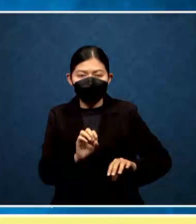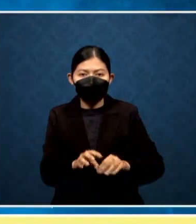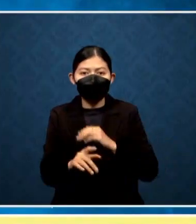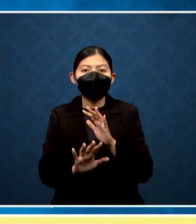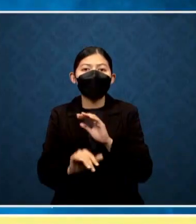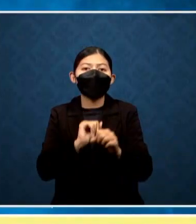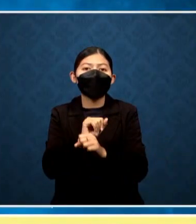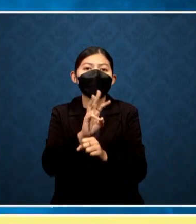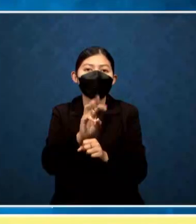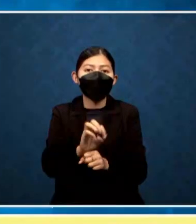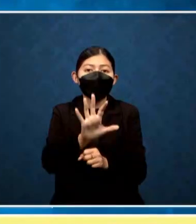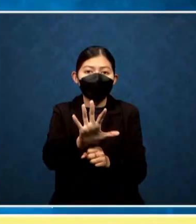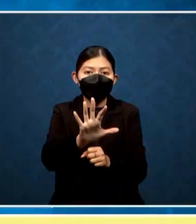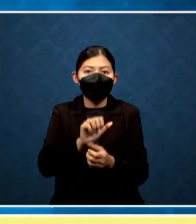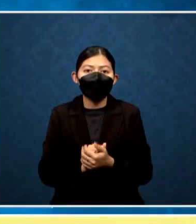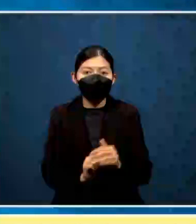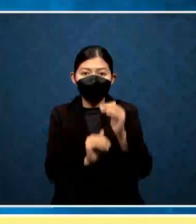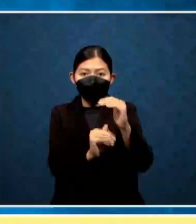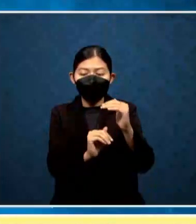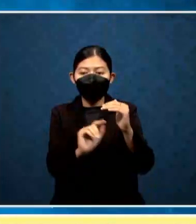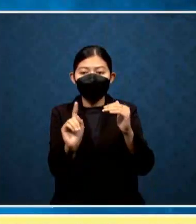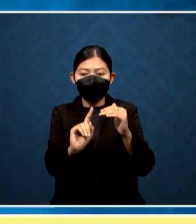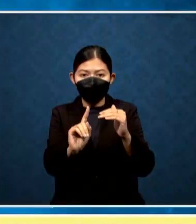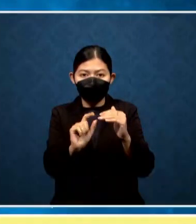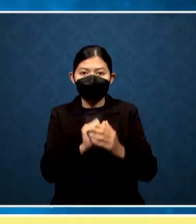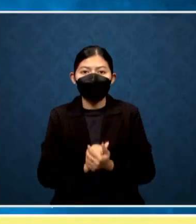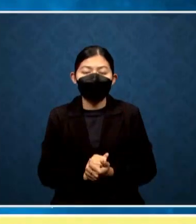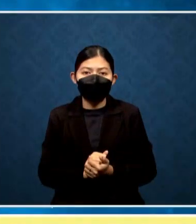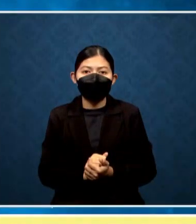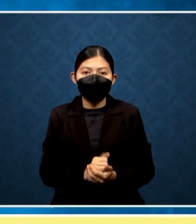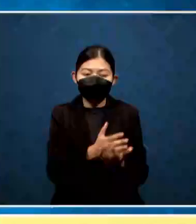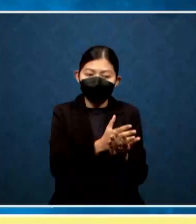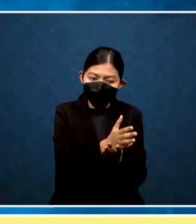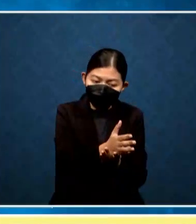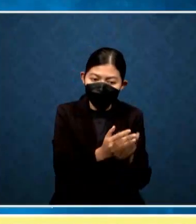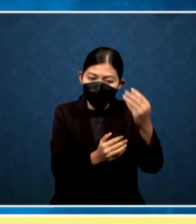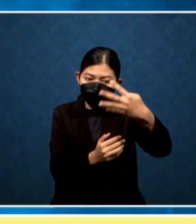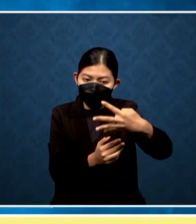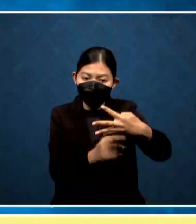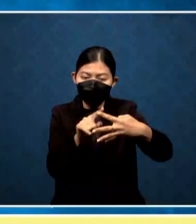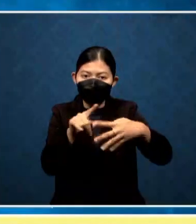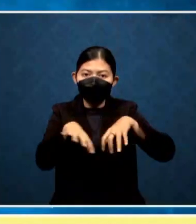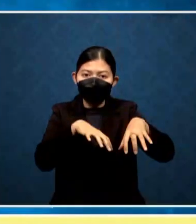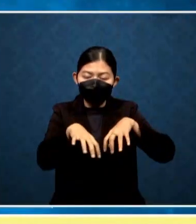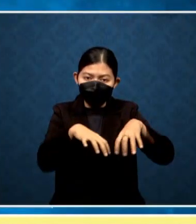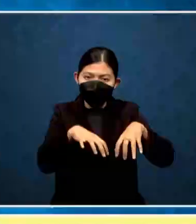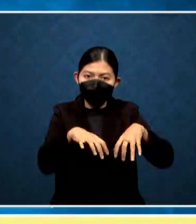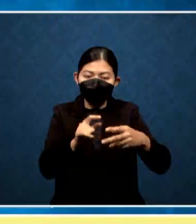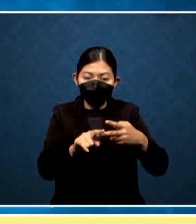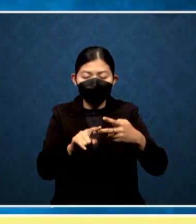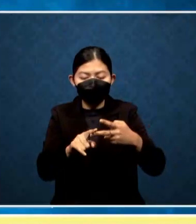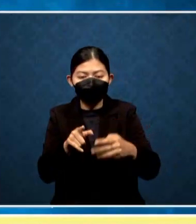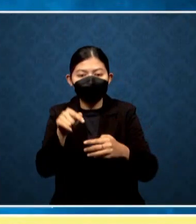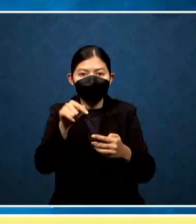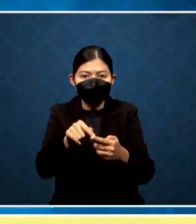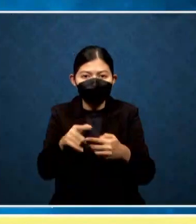65 นะครับี 65 นี่ได้กำหนดไ้ซึ่งทั้ง 4 ด้านดงกรา withoutมก vain flyที่ต้นทาง,กลางทาง,ปáiท